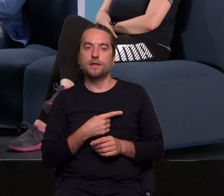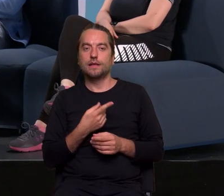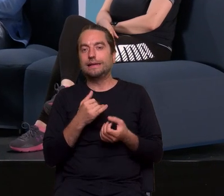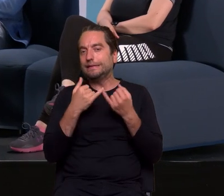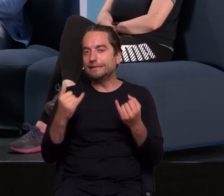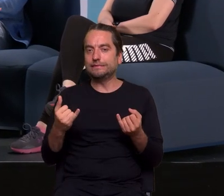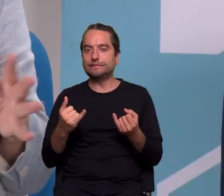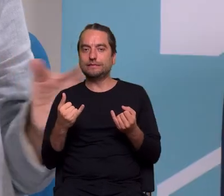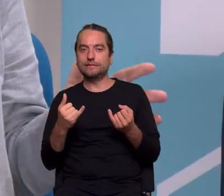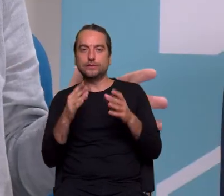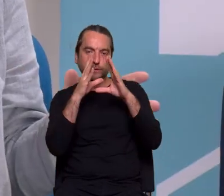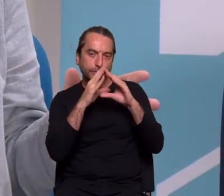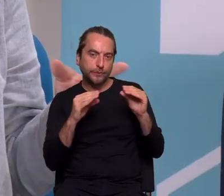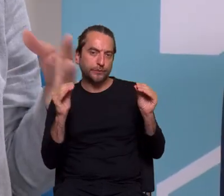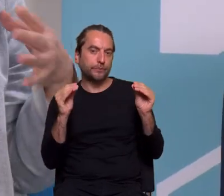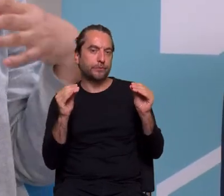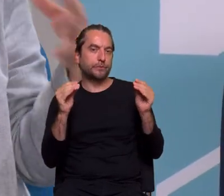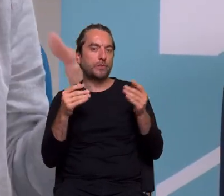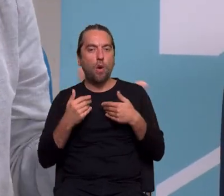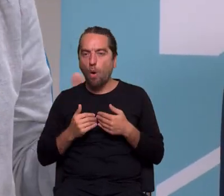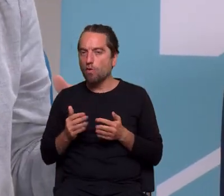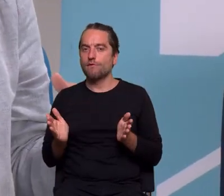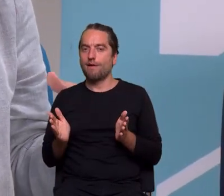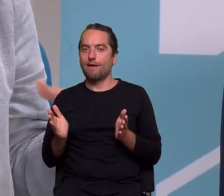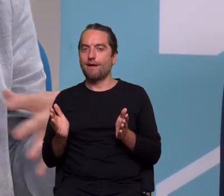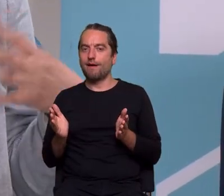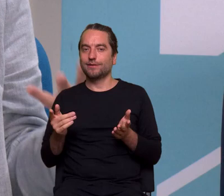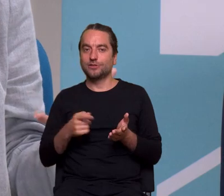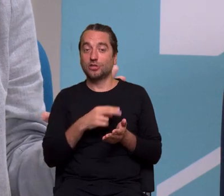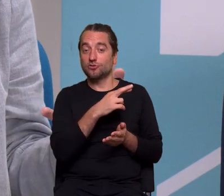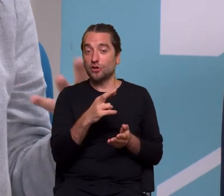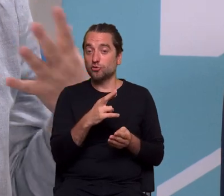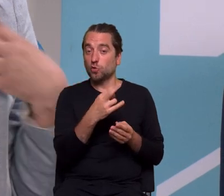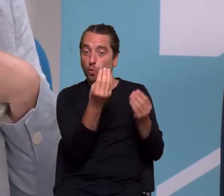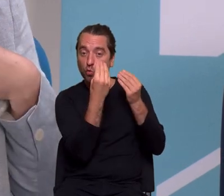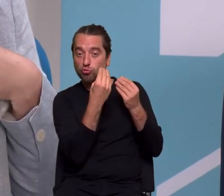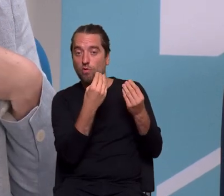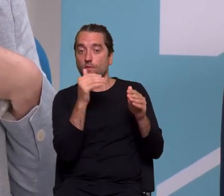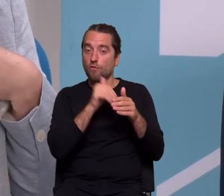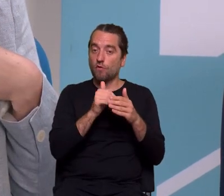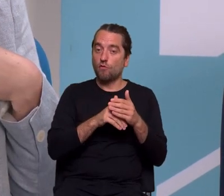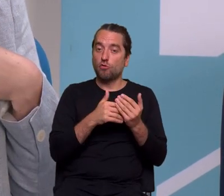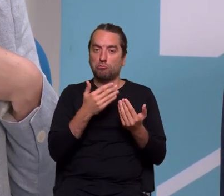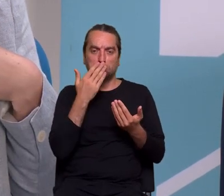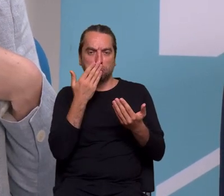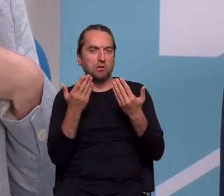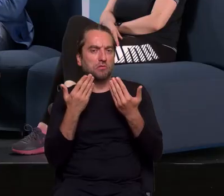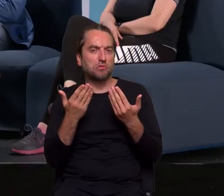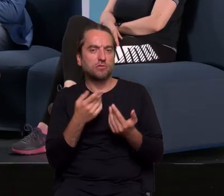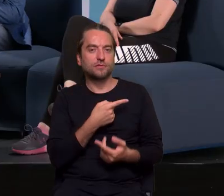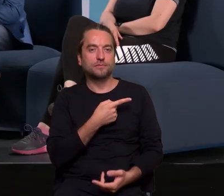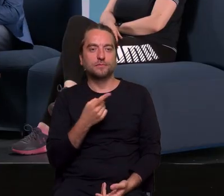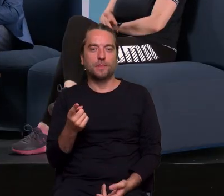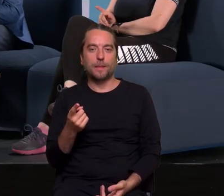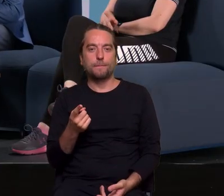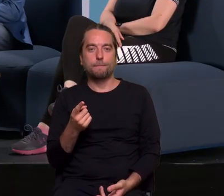bardziej otwarci, czy też to nie ma żadnego znaczenia? Czy te przedmioty nas w ogóle nie wychowują, nie uczą? No tu